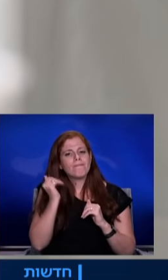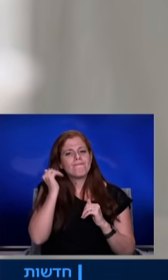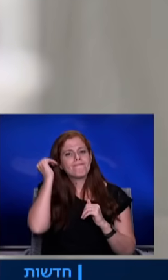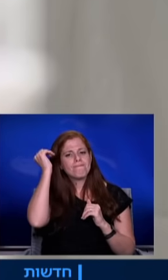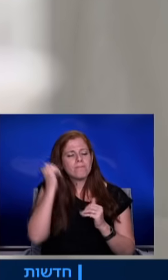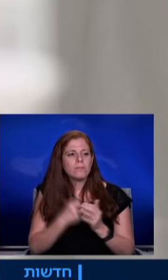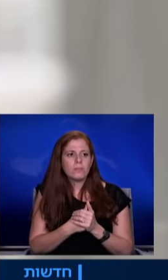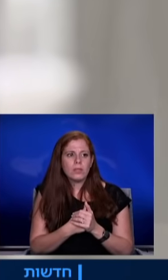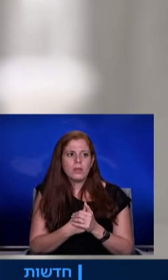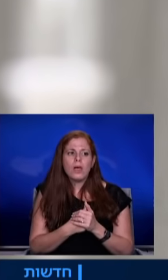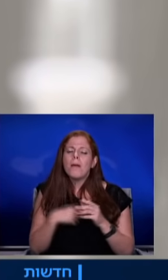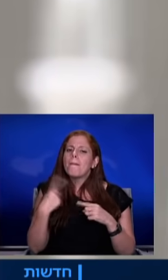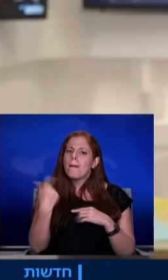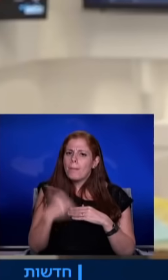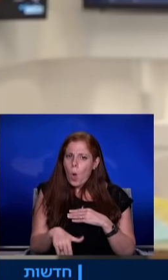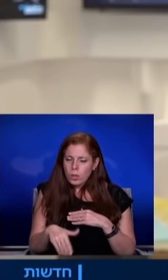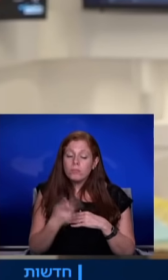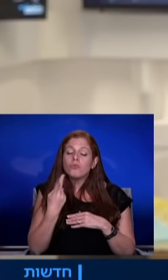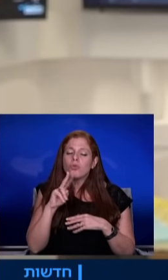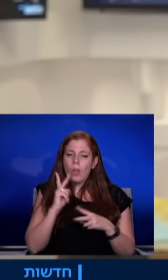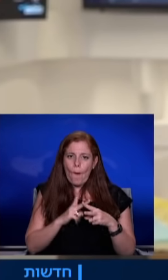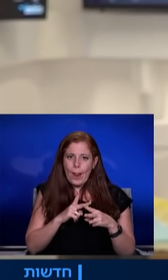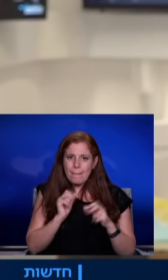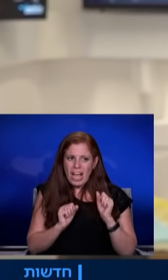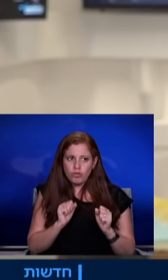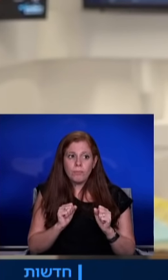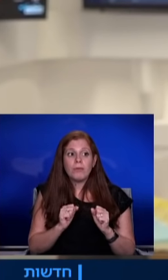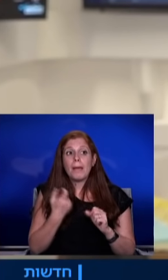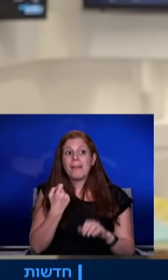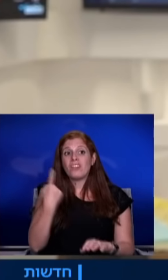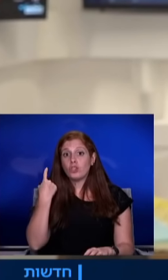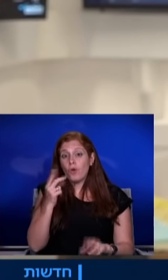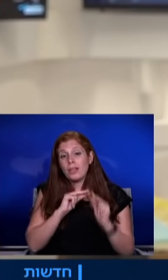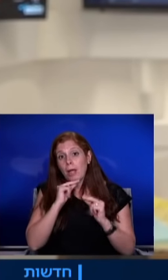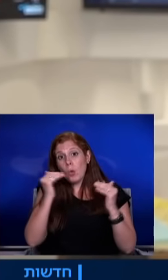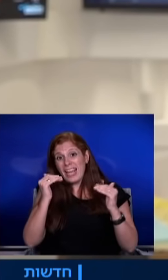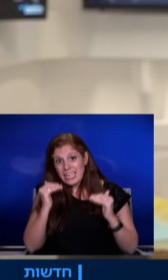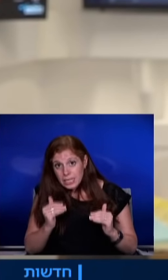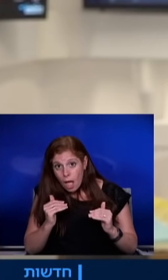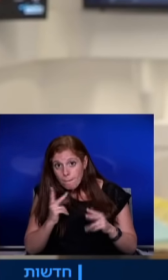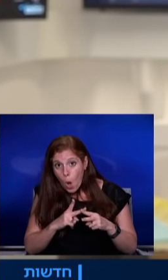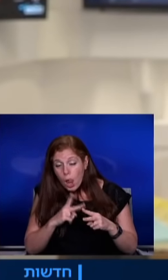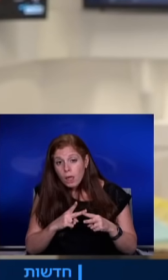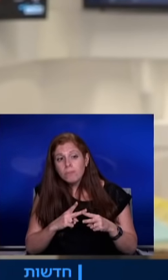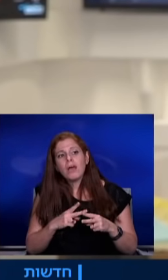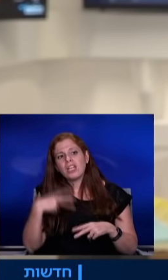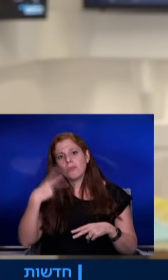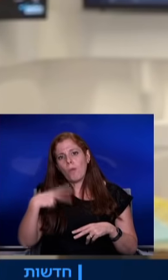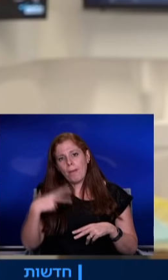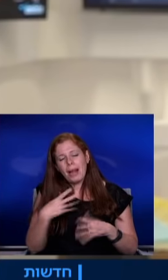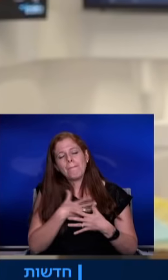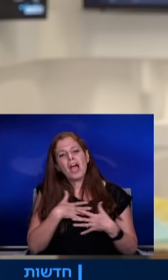האחרונים יש כן עלייה בחולים קשים. אם לפני שבוע דיברנו על ירידה בחולים, אז ביומיים האלה אנחנו